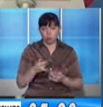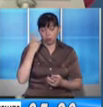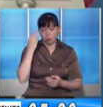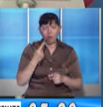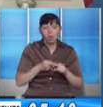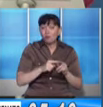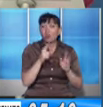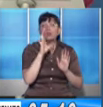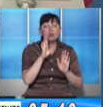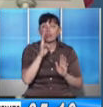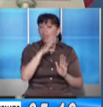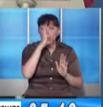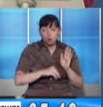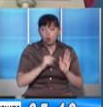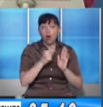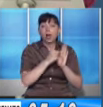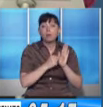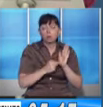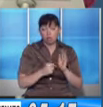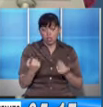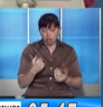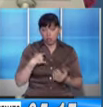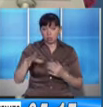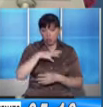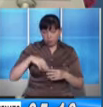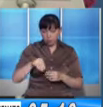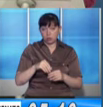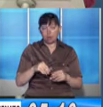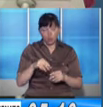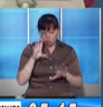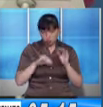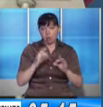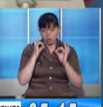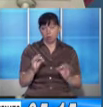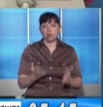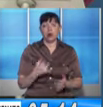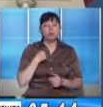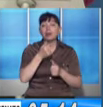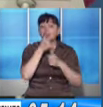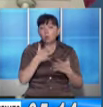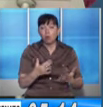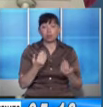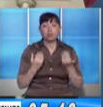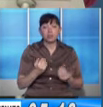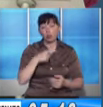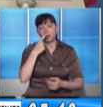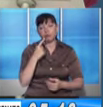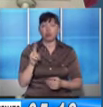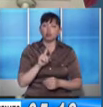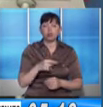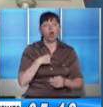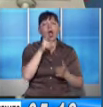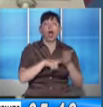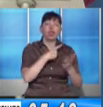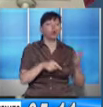trebuie revizuite și noi, acum, în prezent, toți suntem de această părere. Nu putem noi, astăzi, să zicem că anulăm